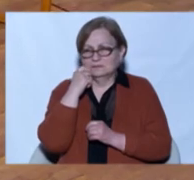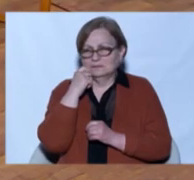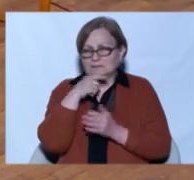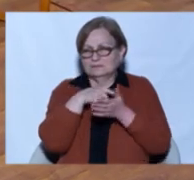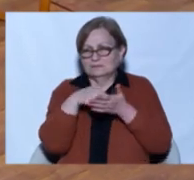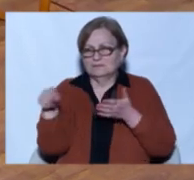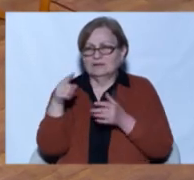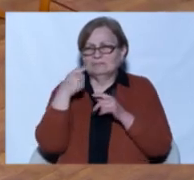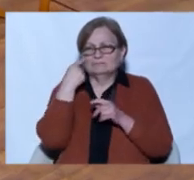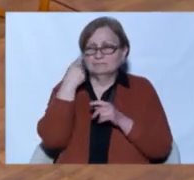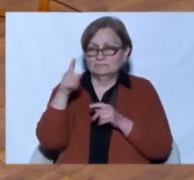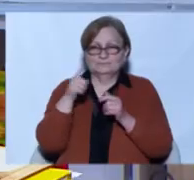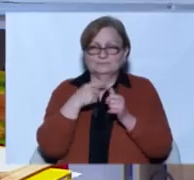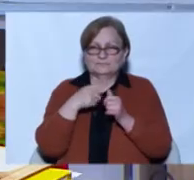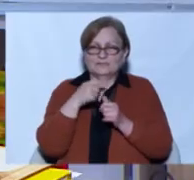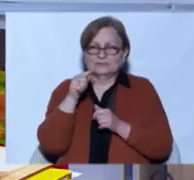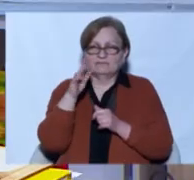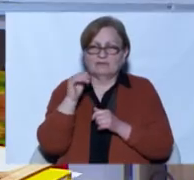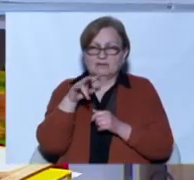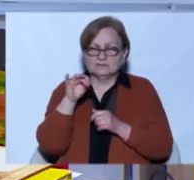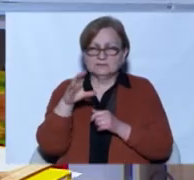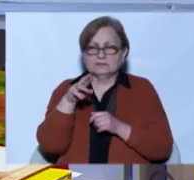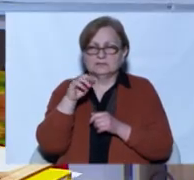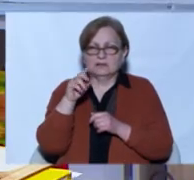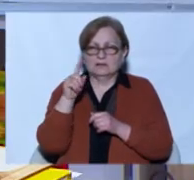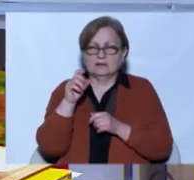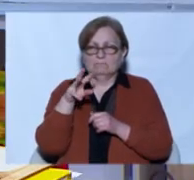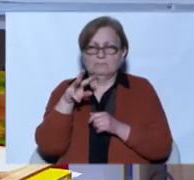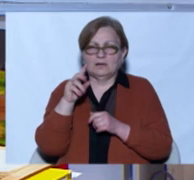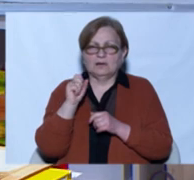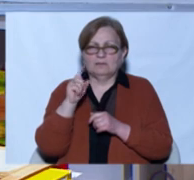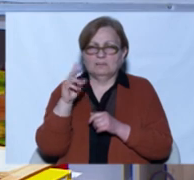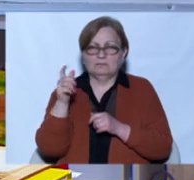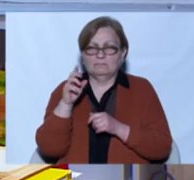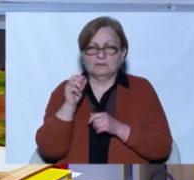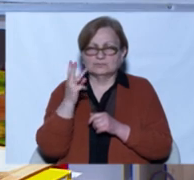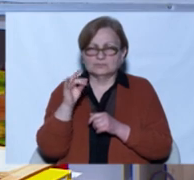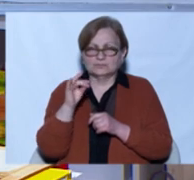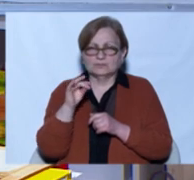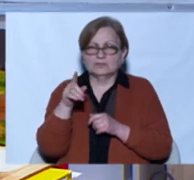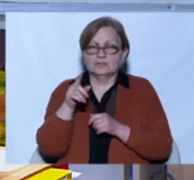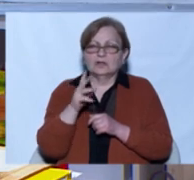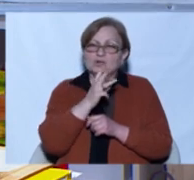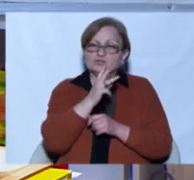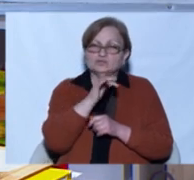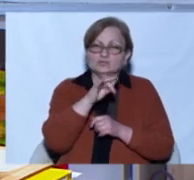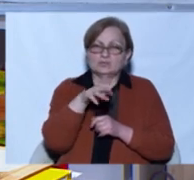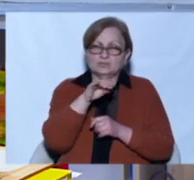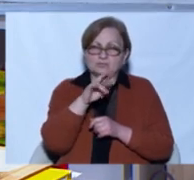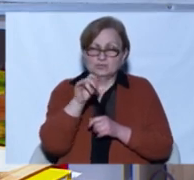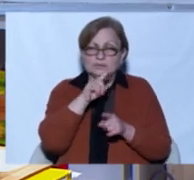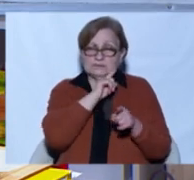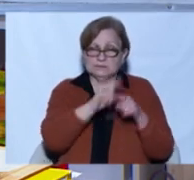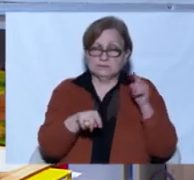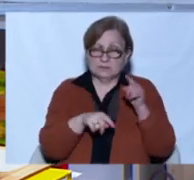გავხაზოთ თვალის დახამხამებაში და წეღან ვახსენეთ შურდული, შურდულივით ნიშნავს